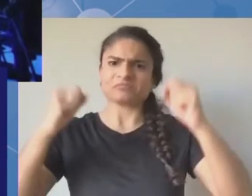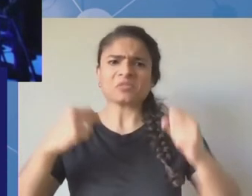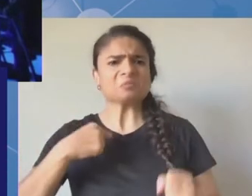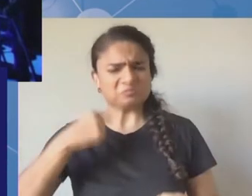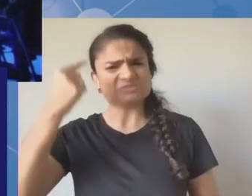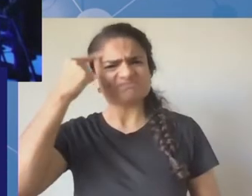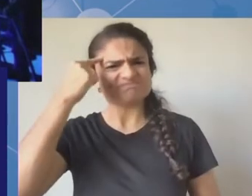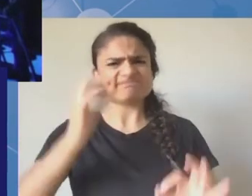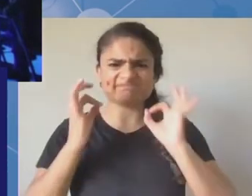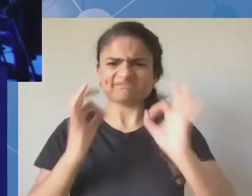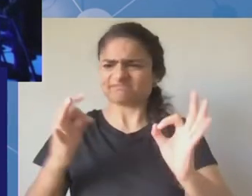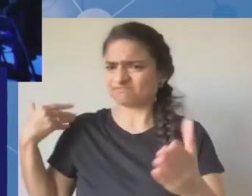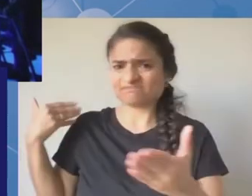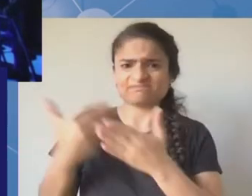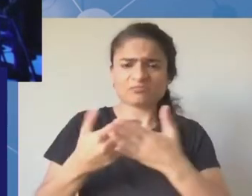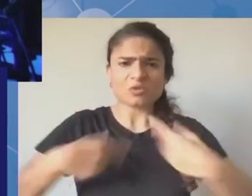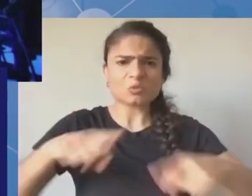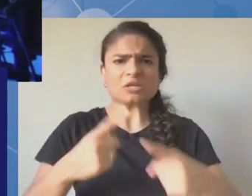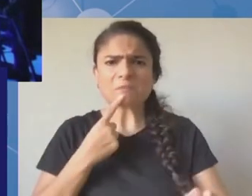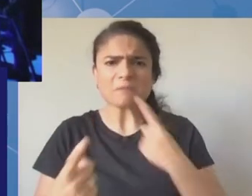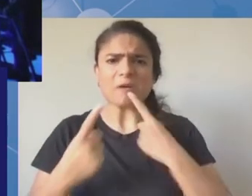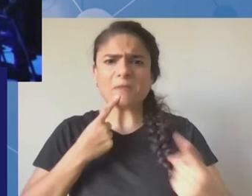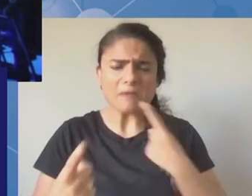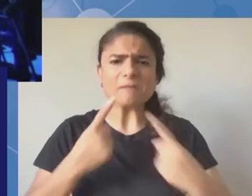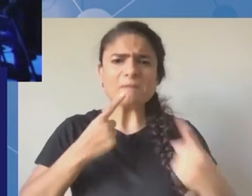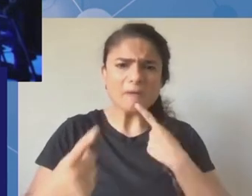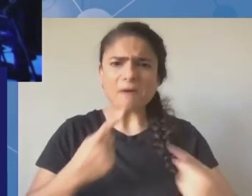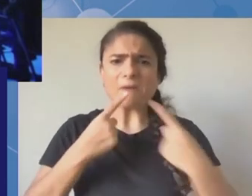هذا الأسلوب الهجين ممتاز. منذ